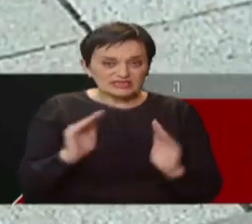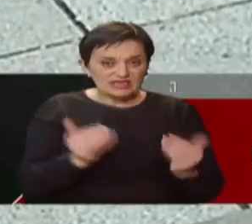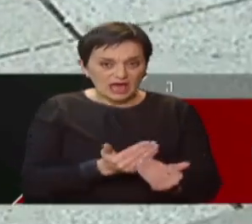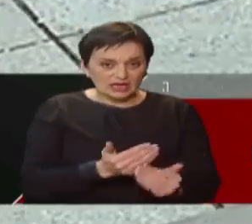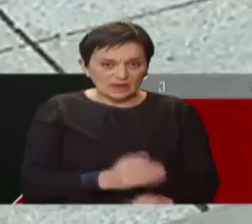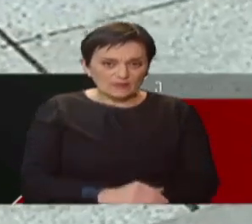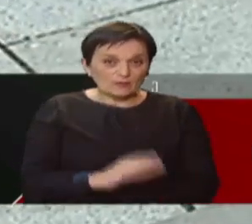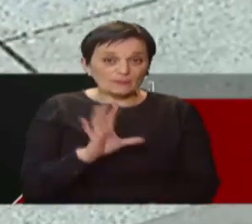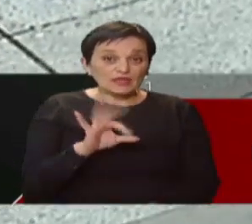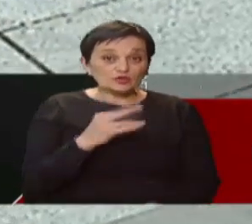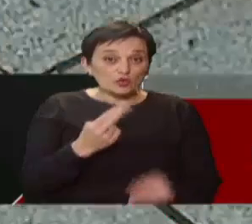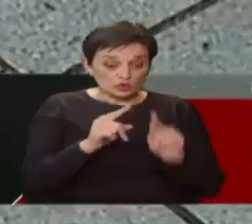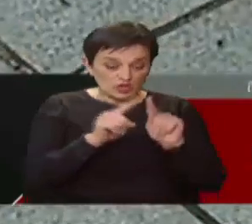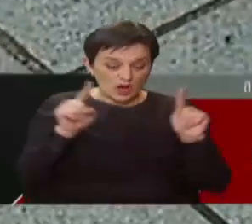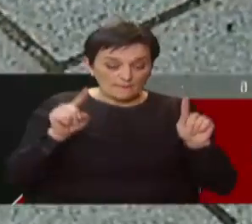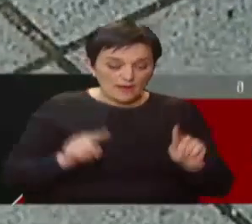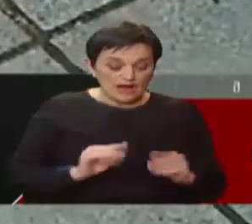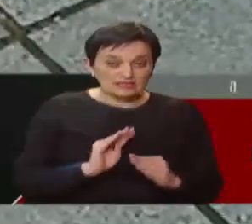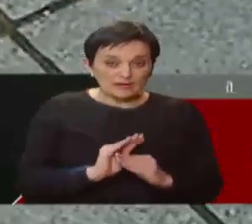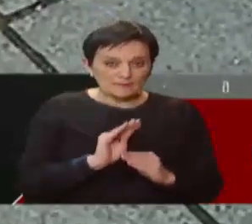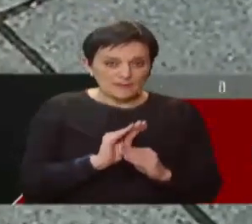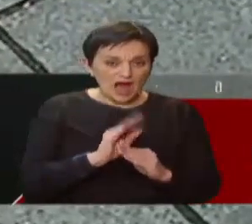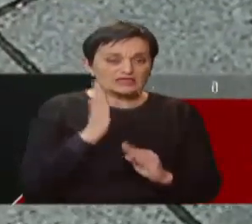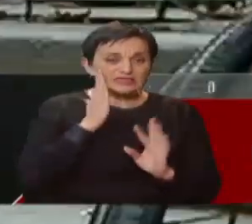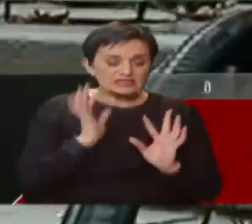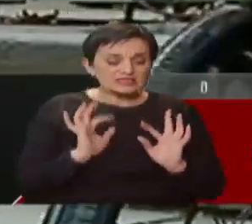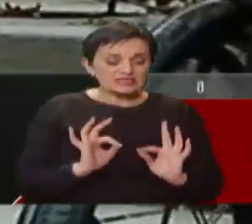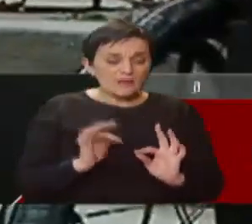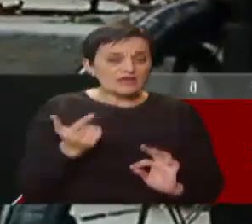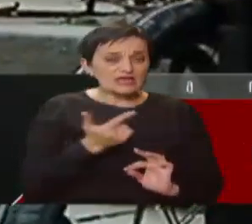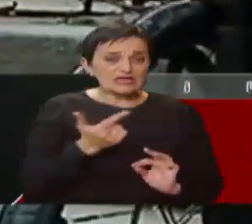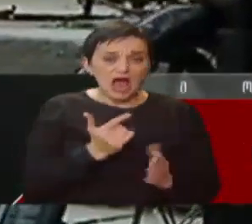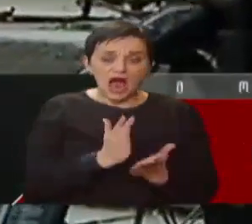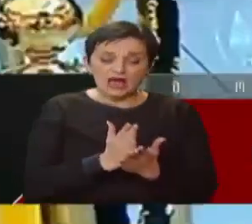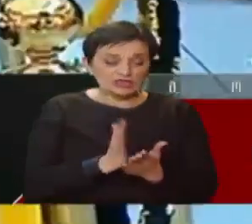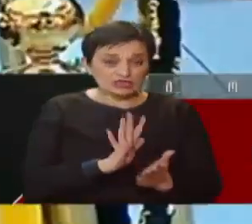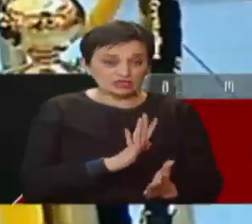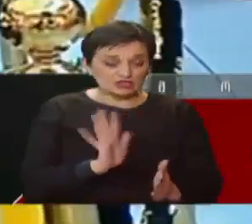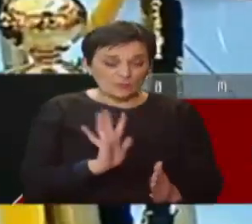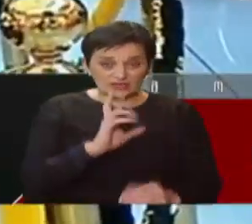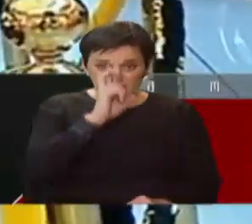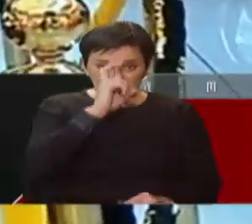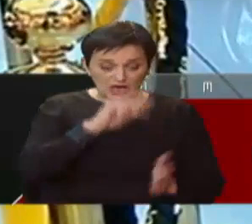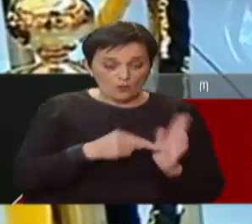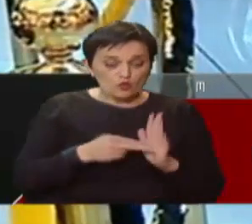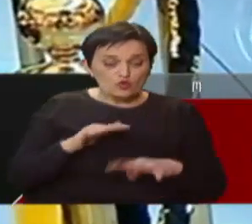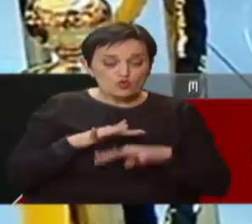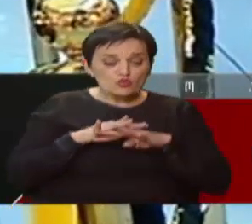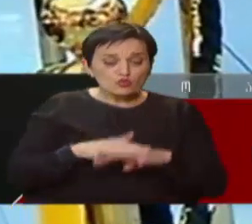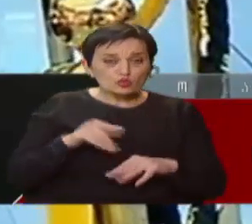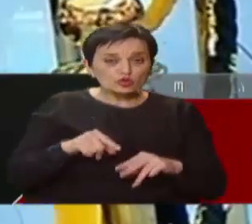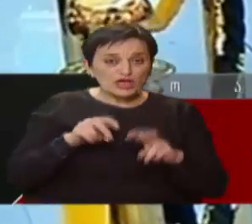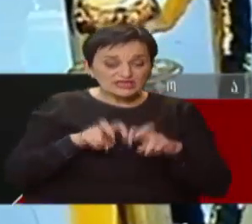აისახება. Socialuri paketebis matebis shesakheb samartlebrivi garantiebi ar arsebobda da is sakhamtsipo byudzhetis